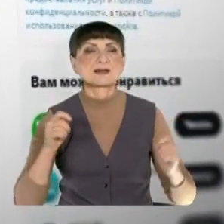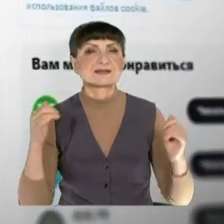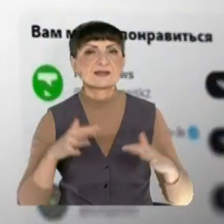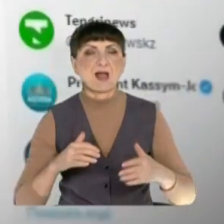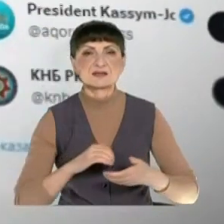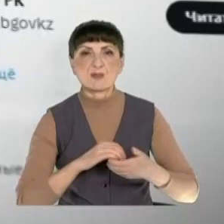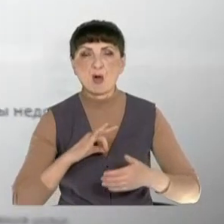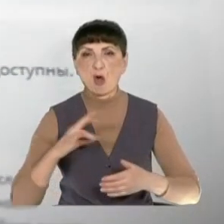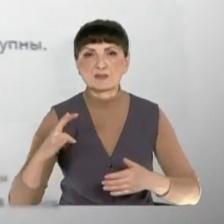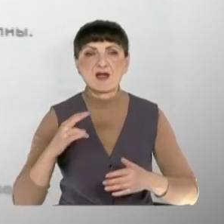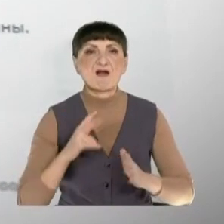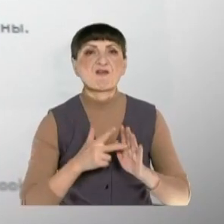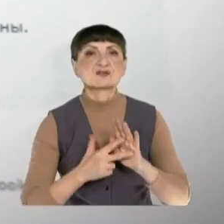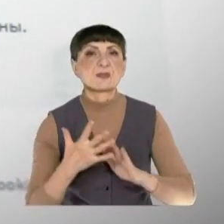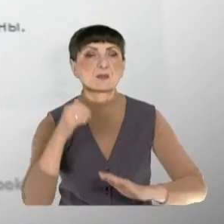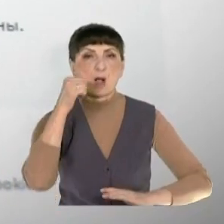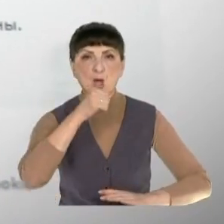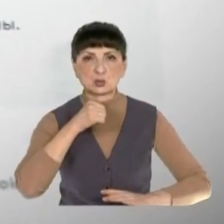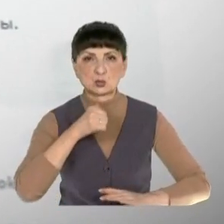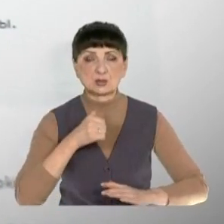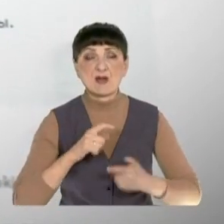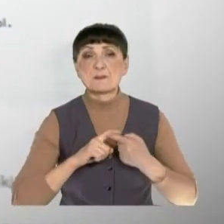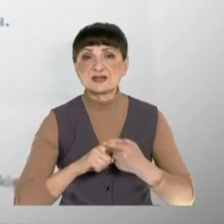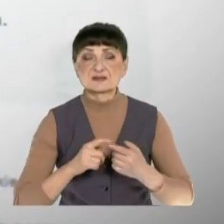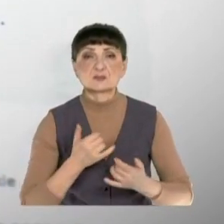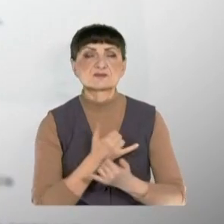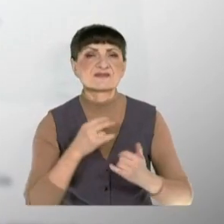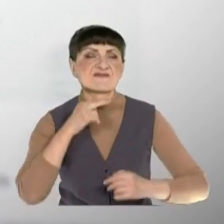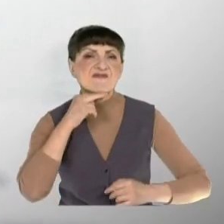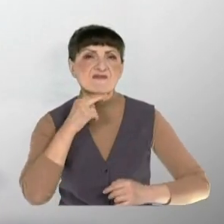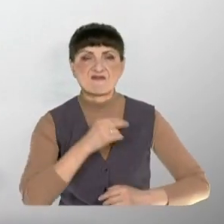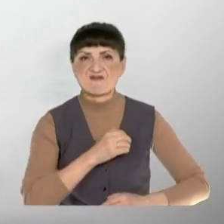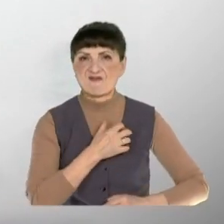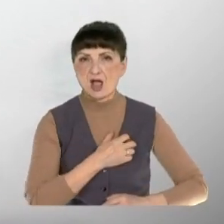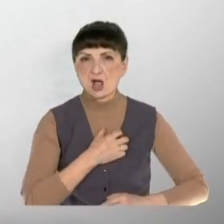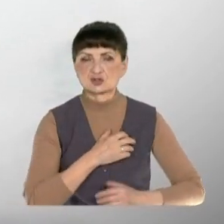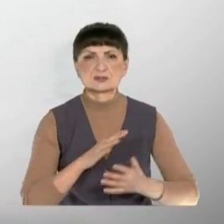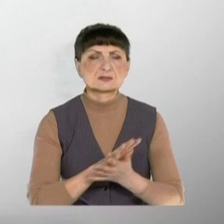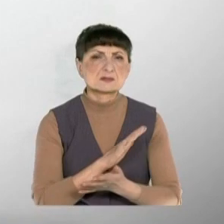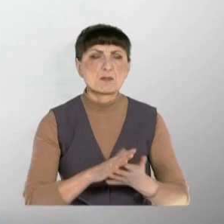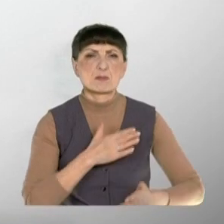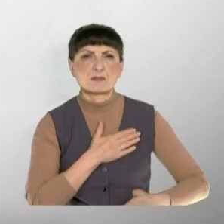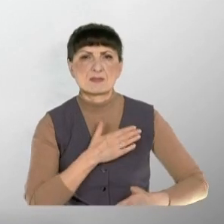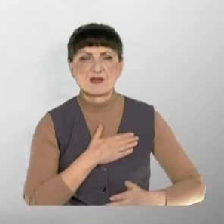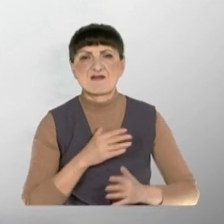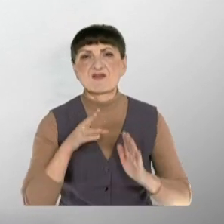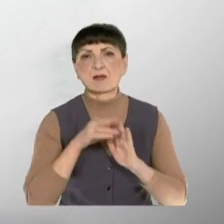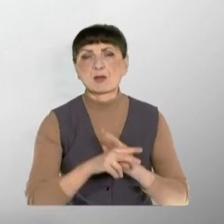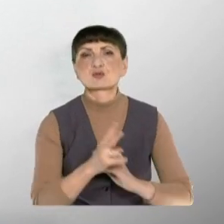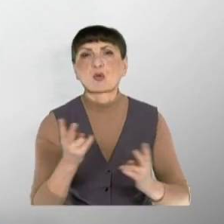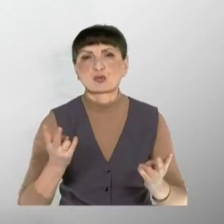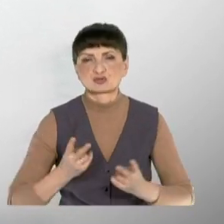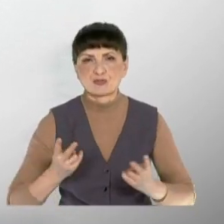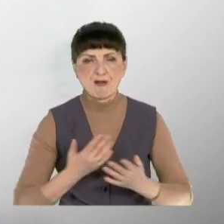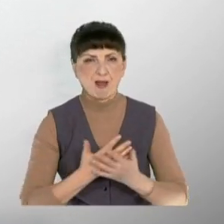в 1985 году, призван подчеркнуть важность добровольного безвозмездного вклада в помощь нуждающимся в